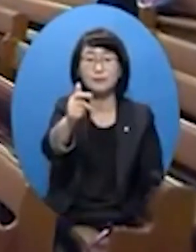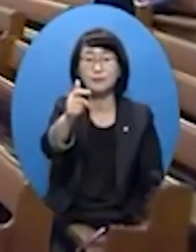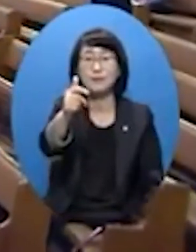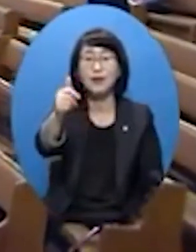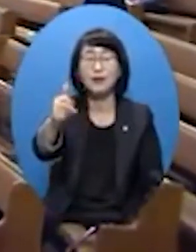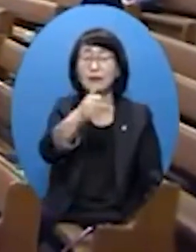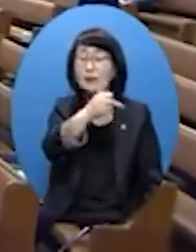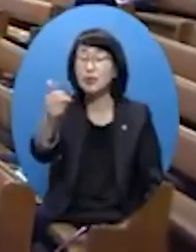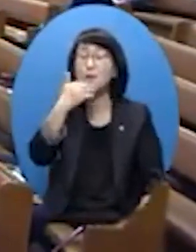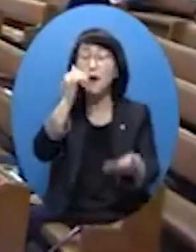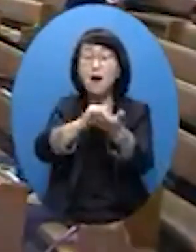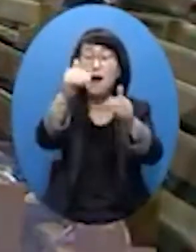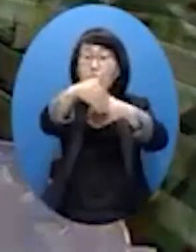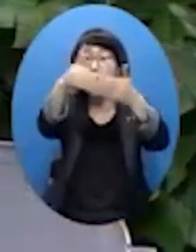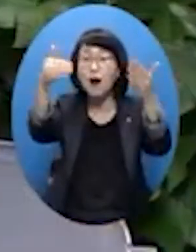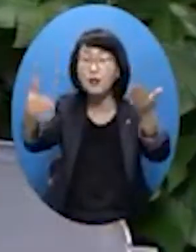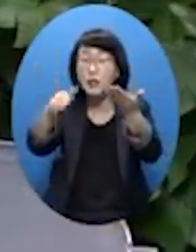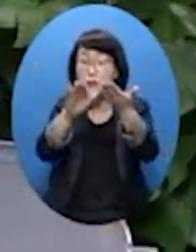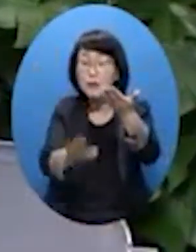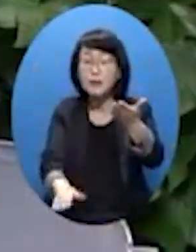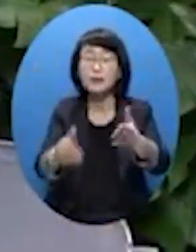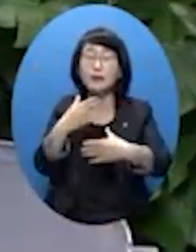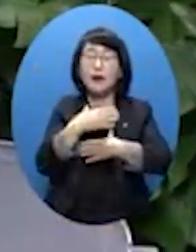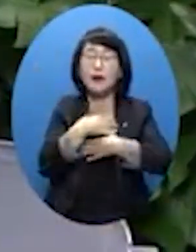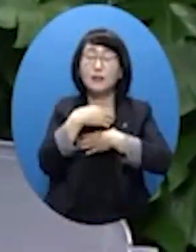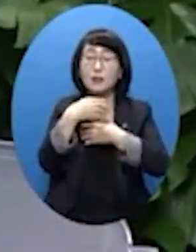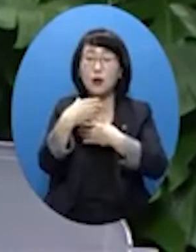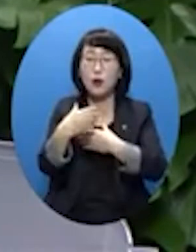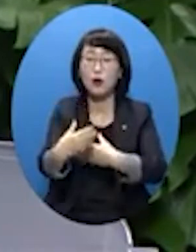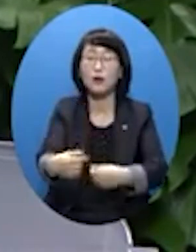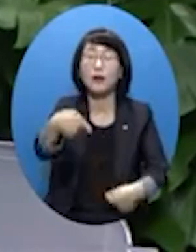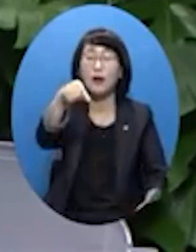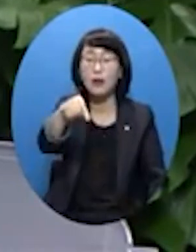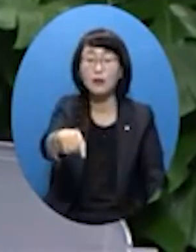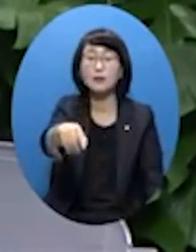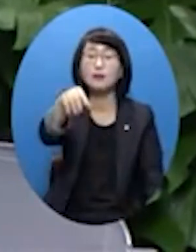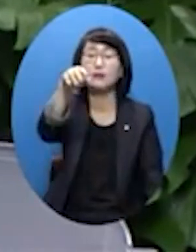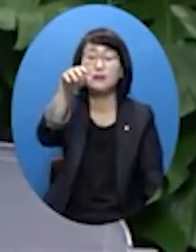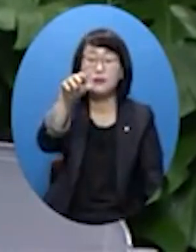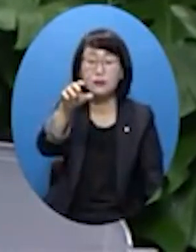아 그 아 윌 비 라더라